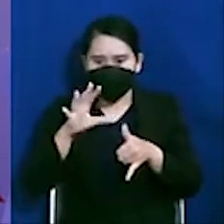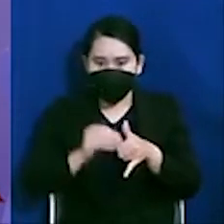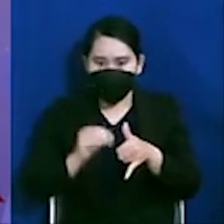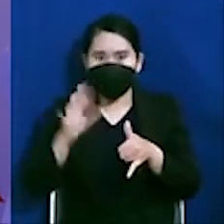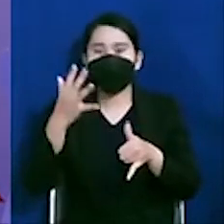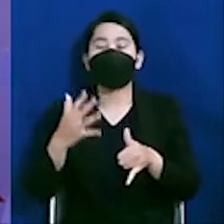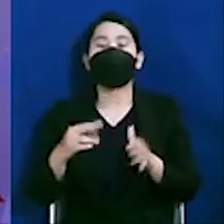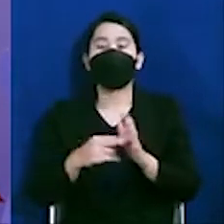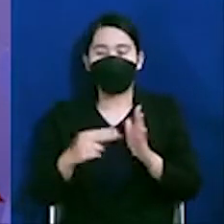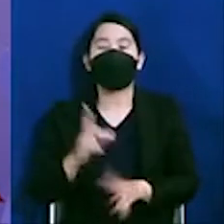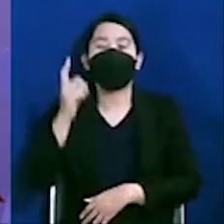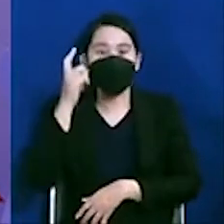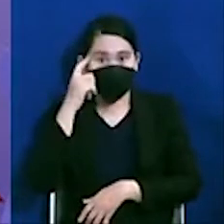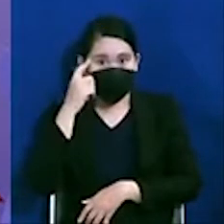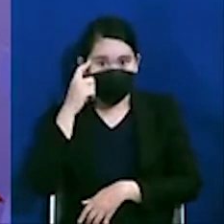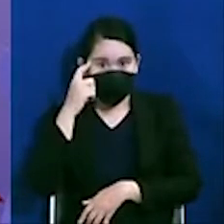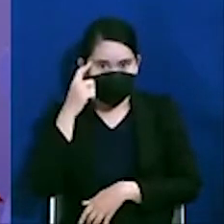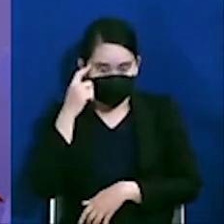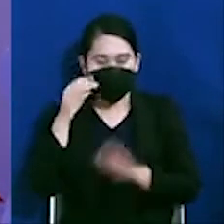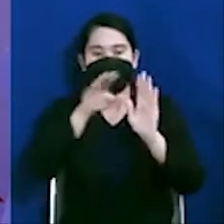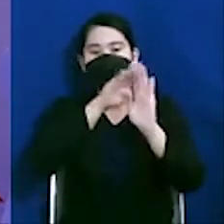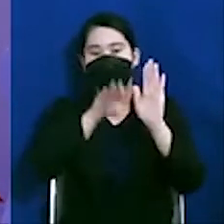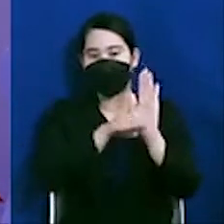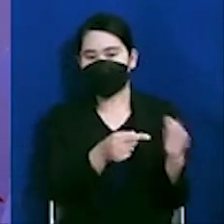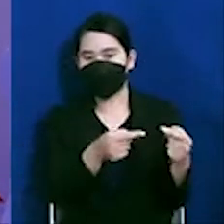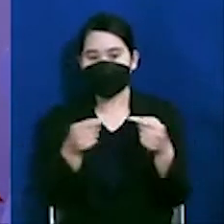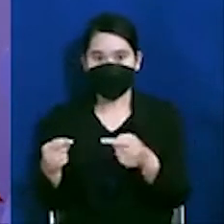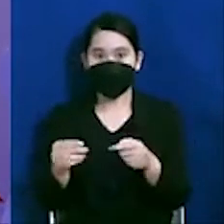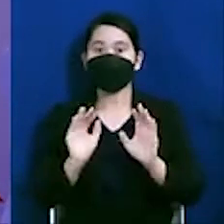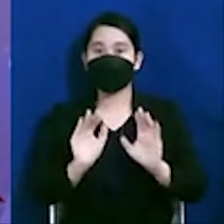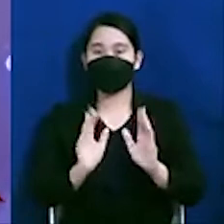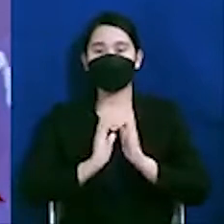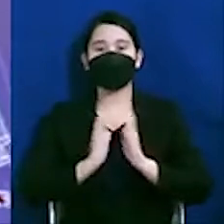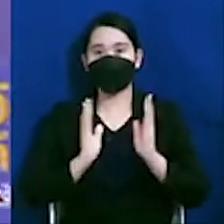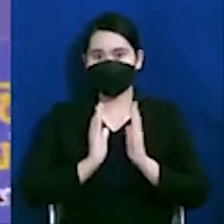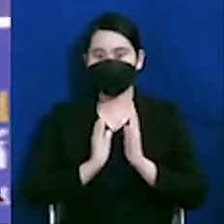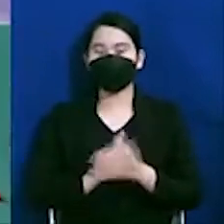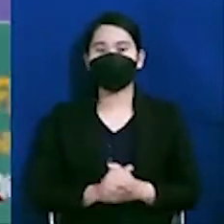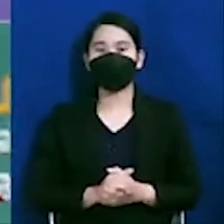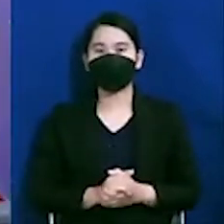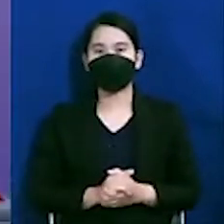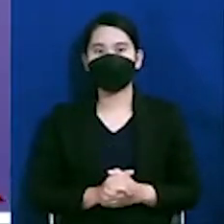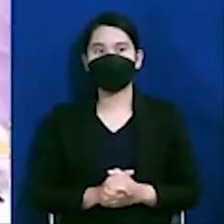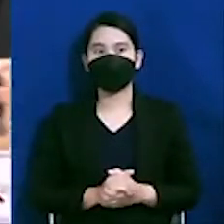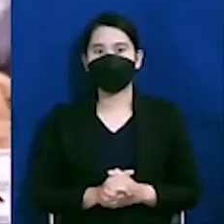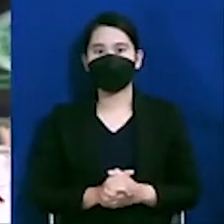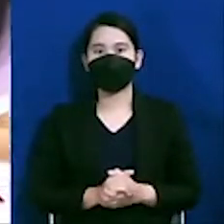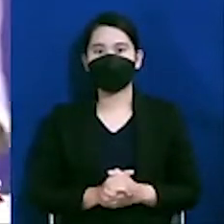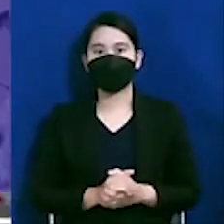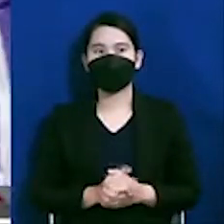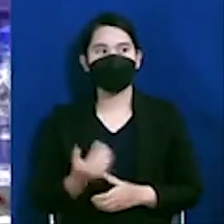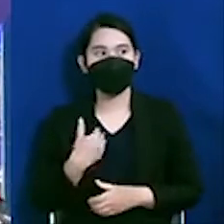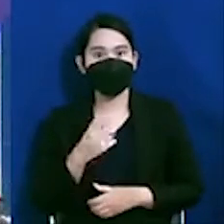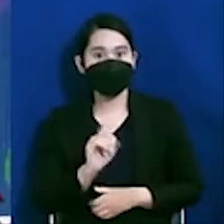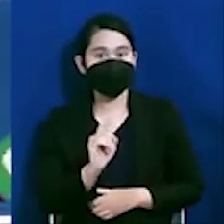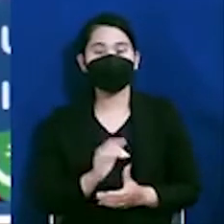อภิบัตรตัวนะครับต่อไปนะครับขอความร่วมมือนะครับขอบคุณครับขออธิบายดีสมศักดิ์ครับมีประเด็นอะไร